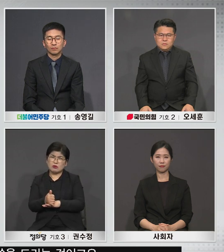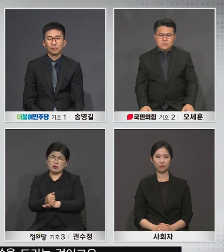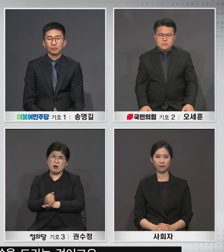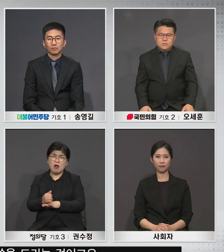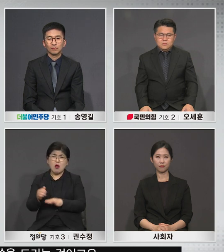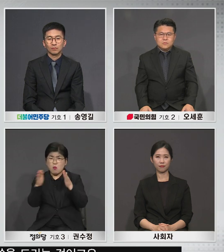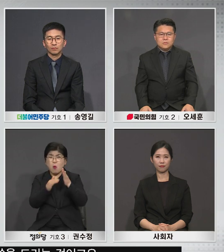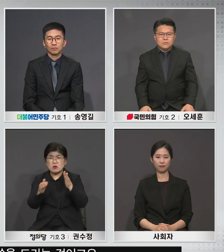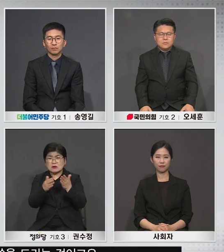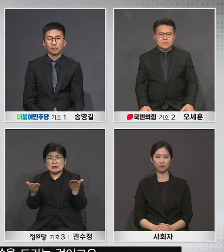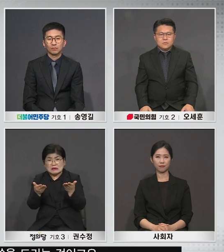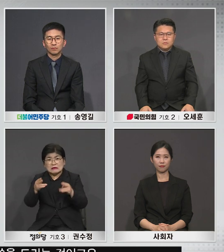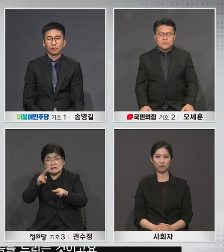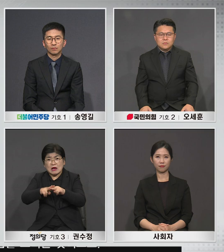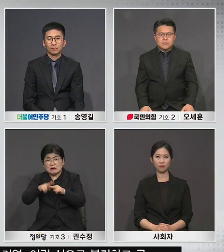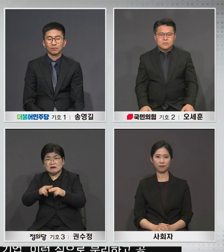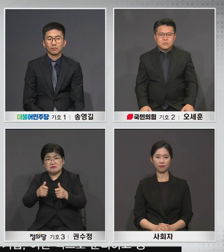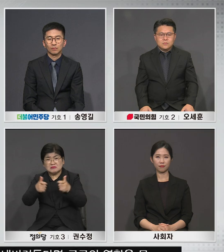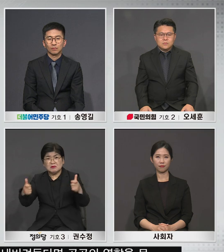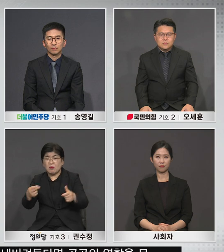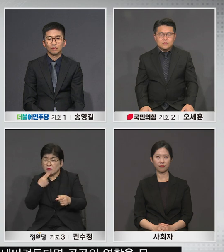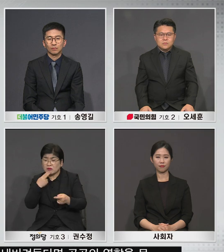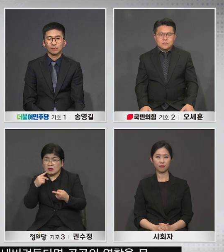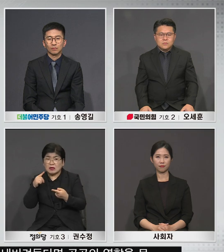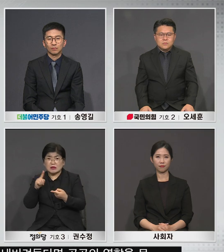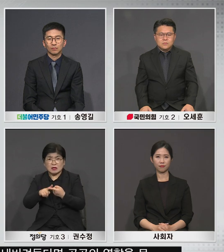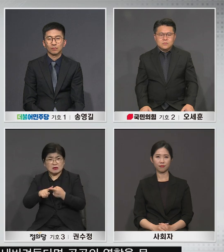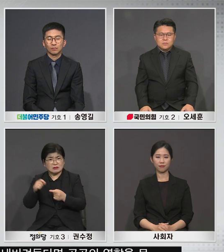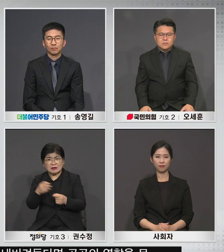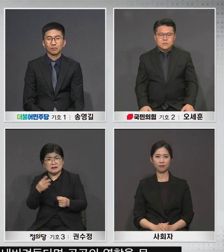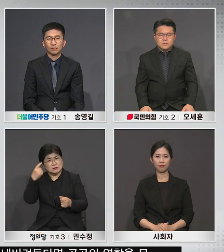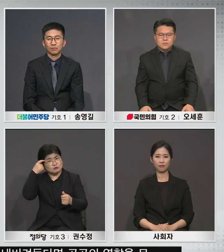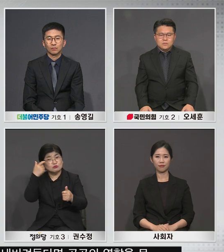이런 일자리를 안 만들어내는 것에 대해서 질문을 다시 한번 드리고요.